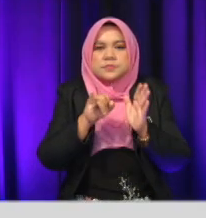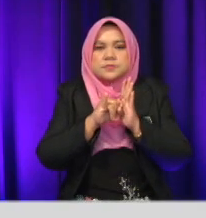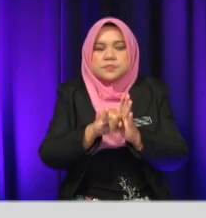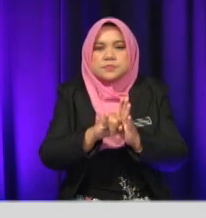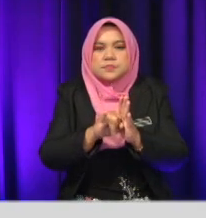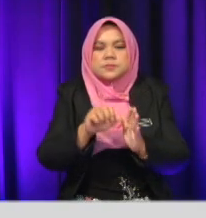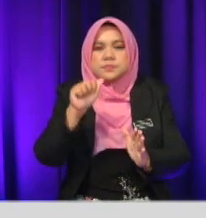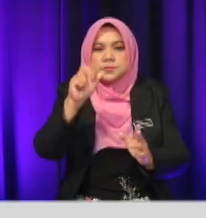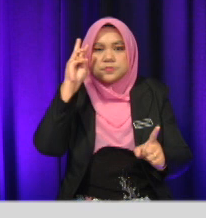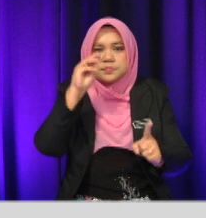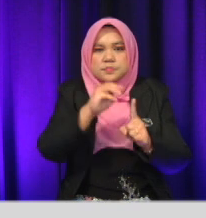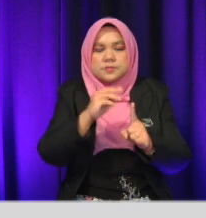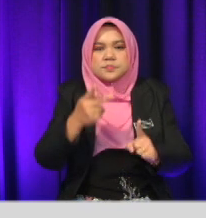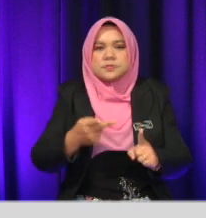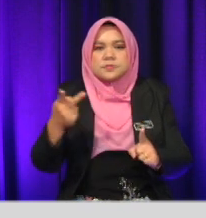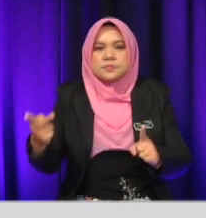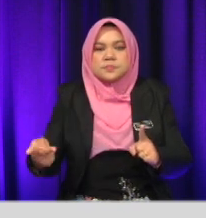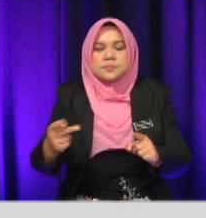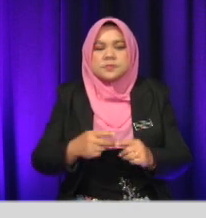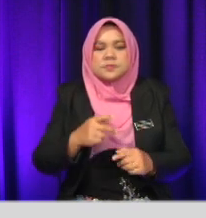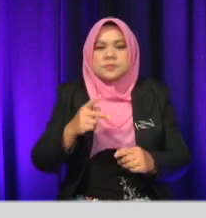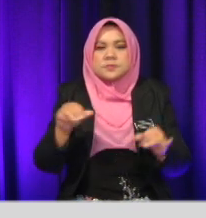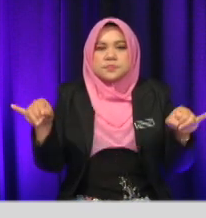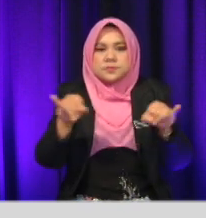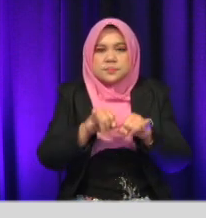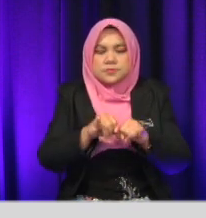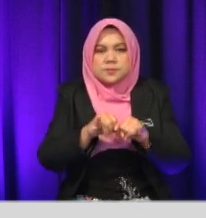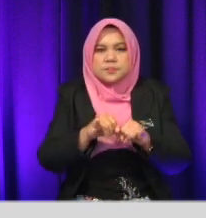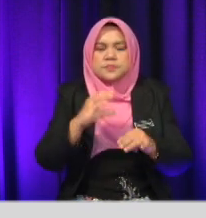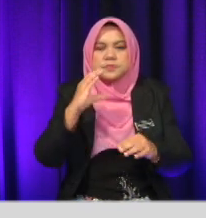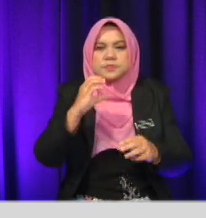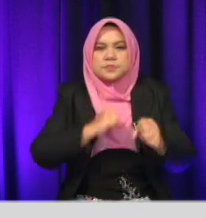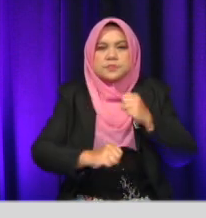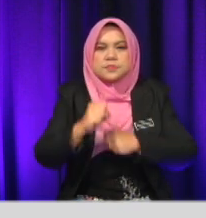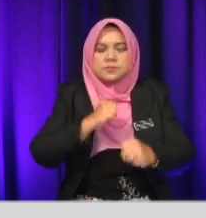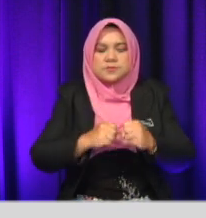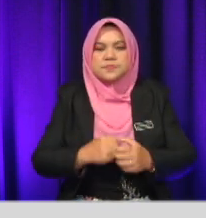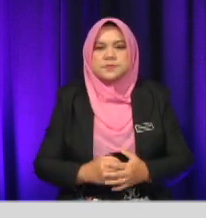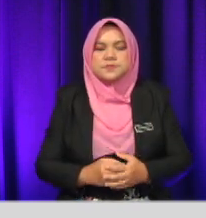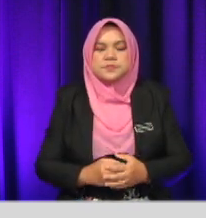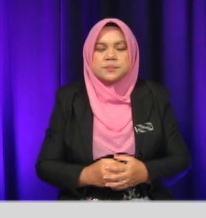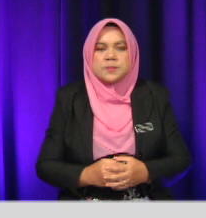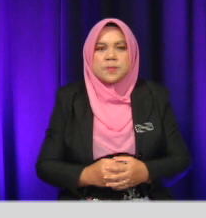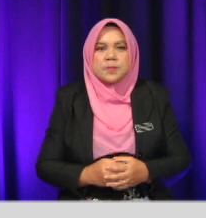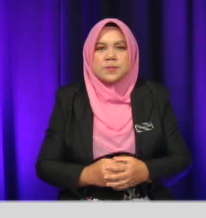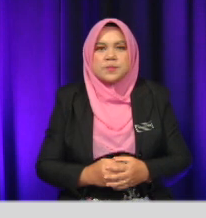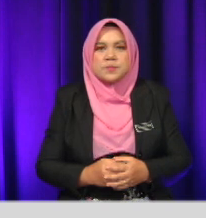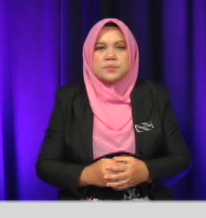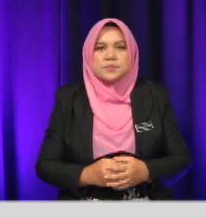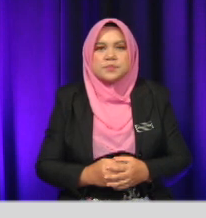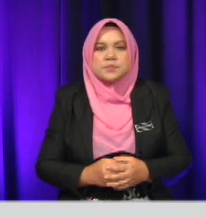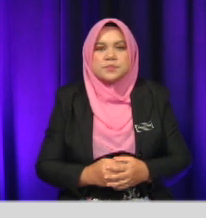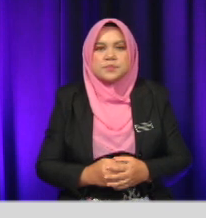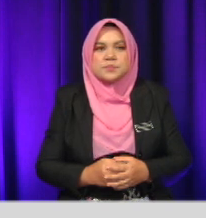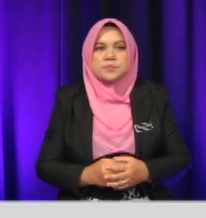A, matlamat produk. B, kiasan atau ibarat. Okay. C, demonstrasi. Okey. Jadi Syafika tak payahlah baca banyak-banyak tu. Boleh.